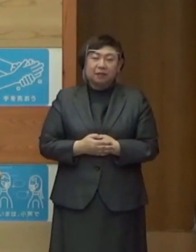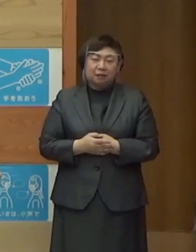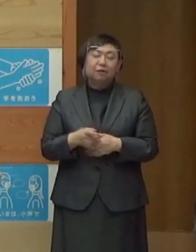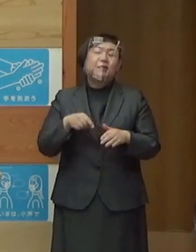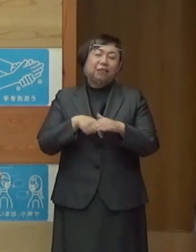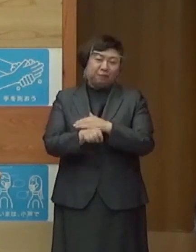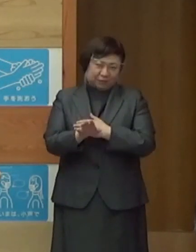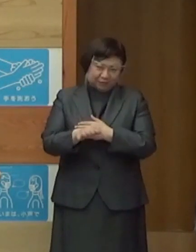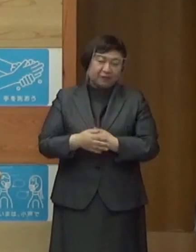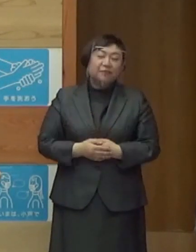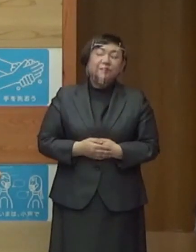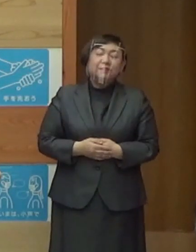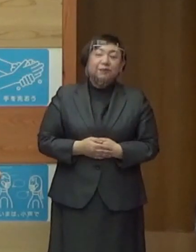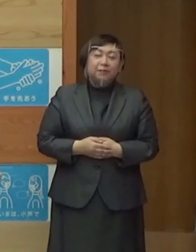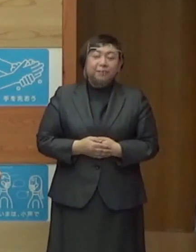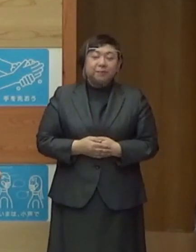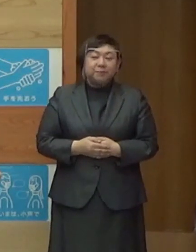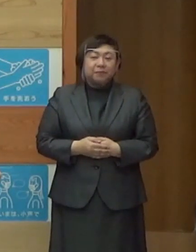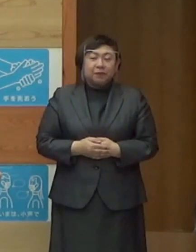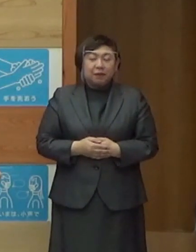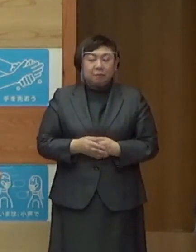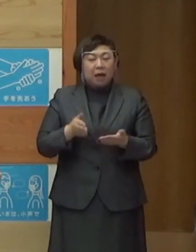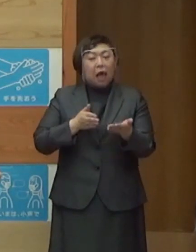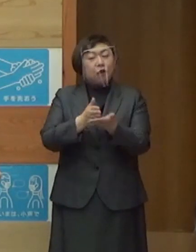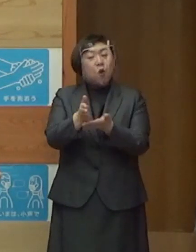ことです。また